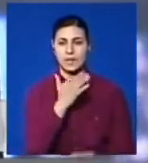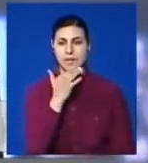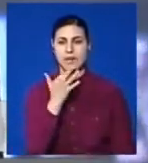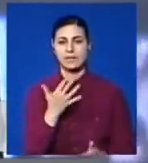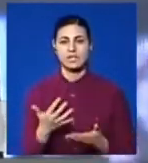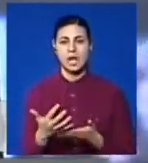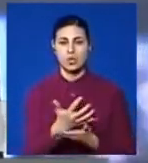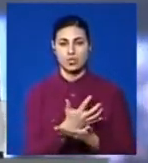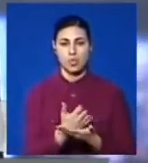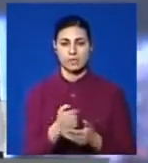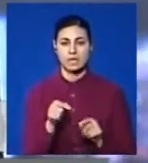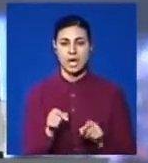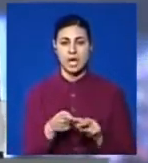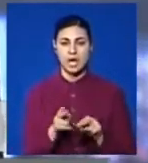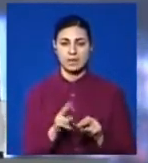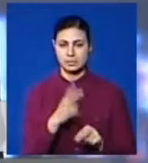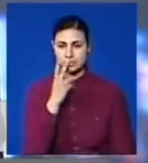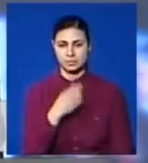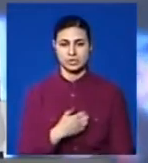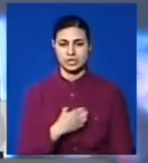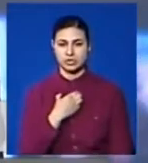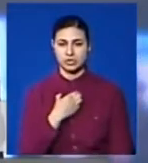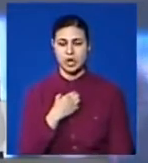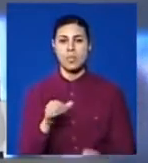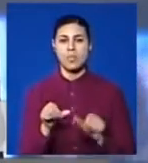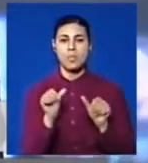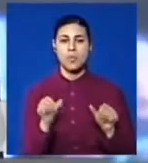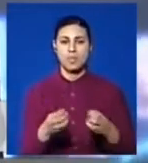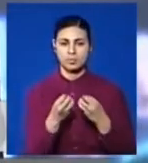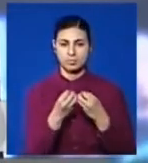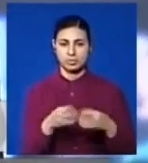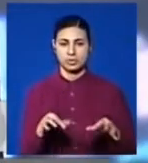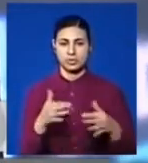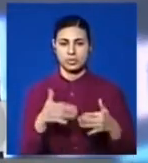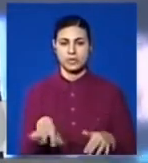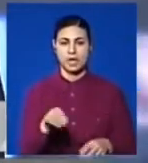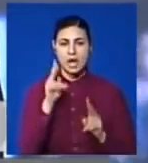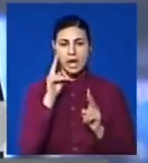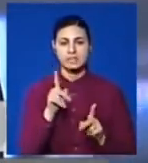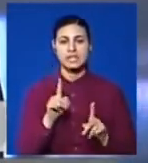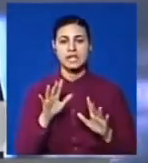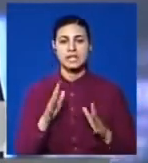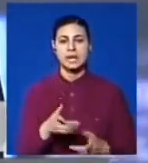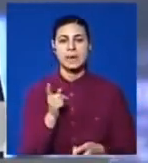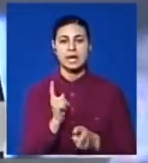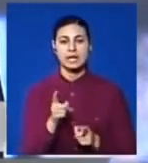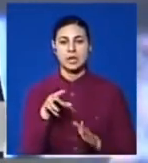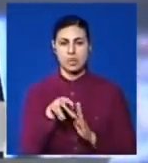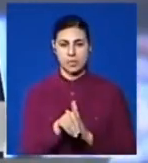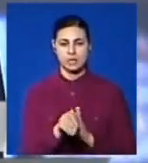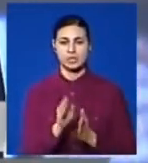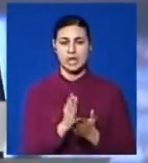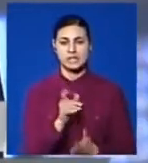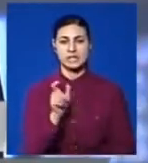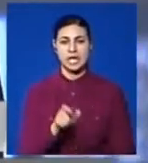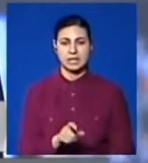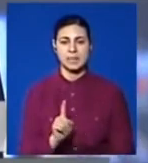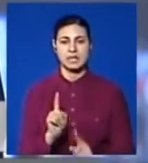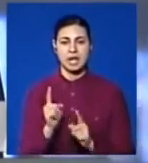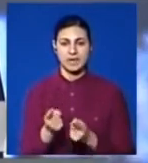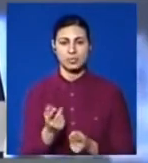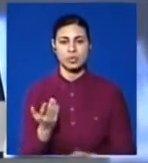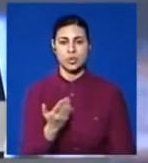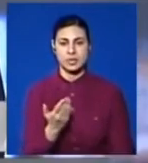დაგროვდა, რომ ამ ამაზრზენი ფორმით გასკდა და მართლაც არ ვიცით რა ხდება რეალობაში. არის ადამიანი